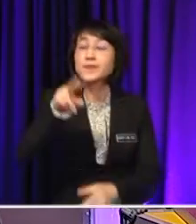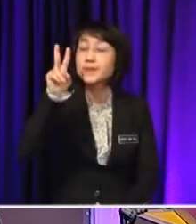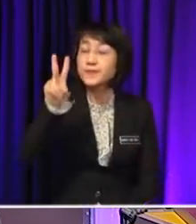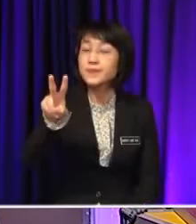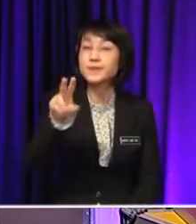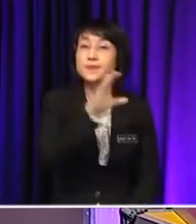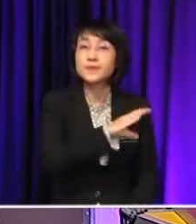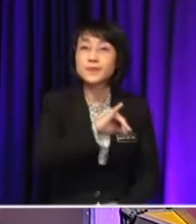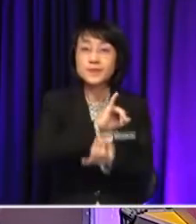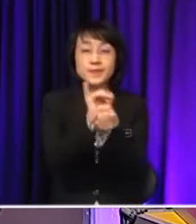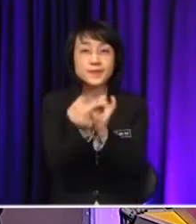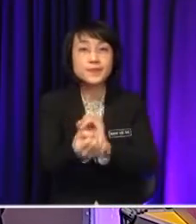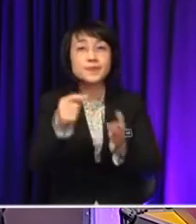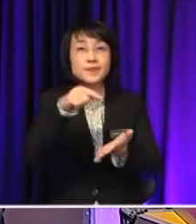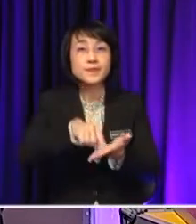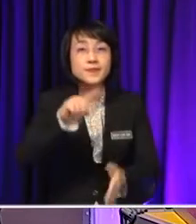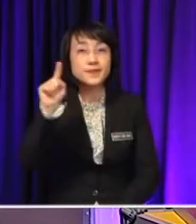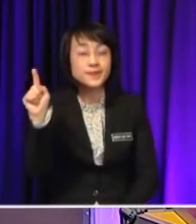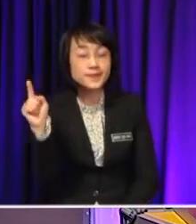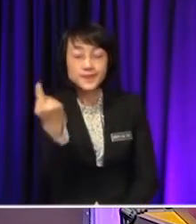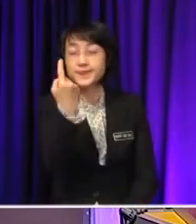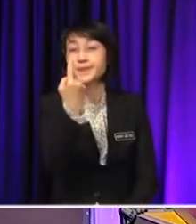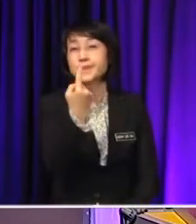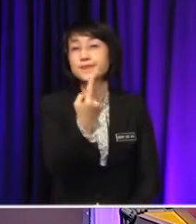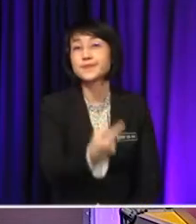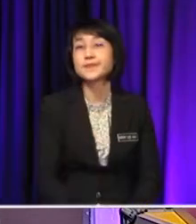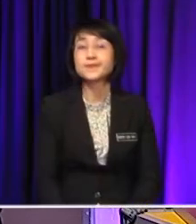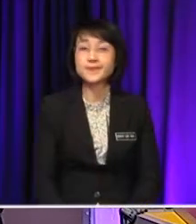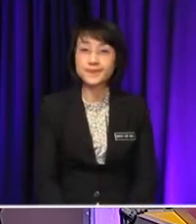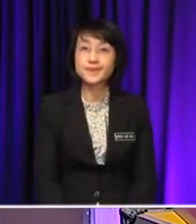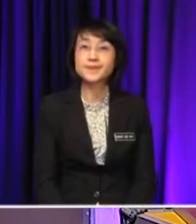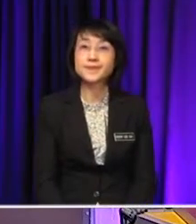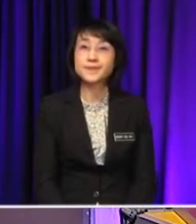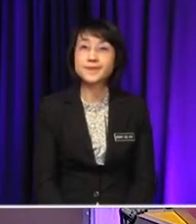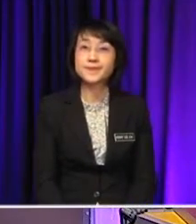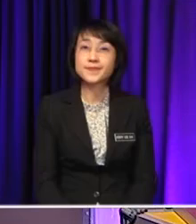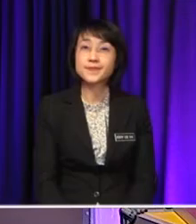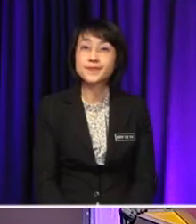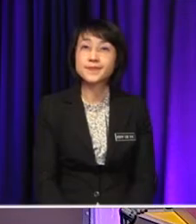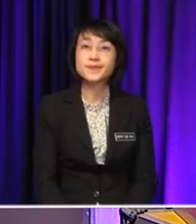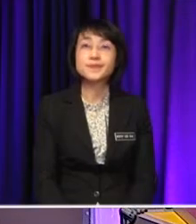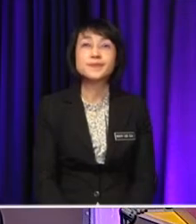ini kita punya pikiran untuk memikirkan yang lain oke